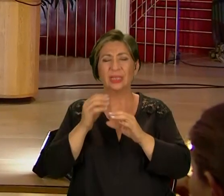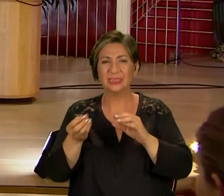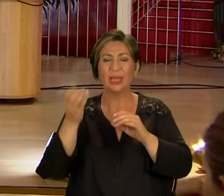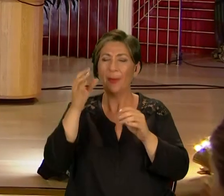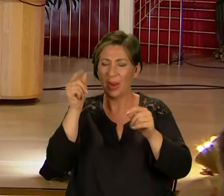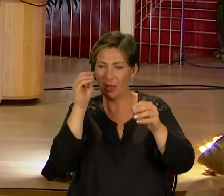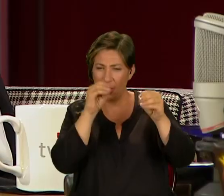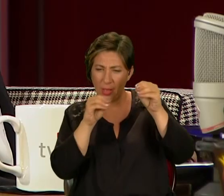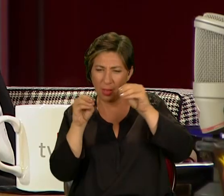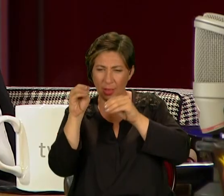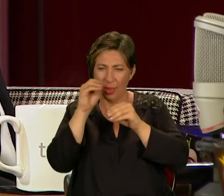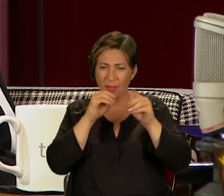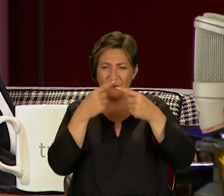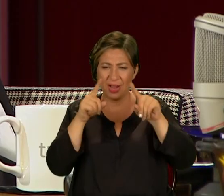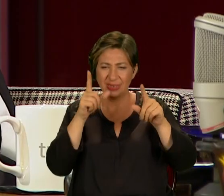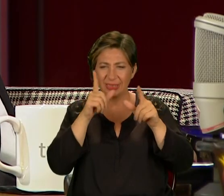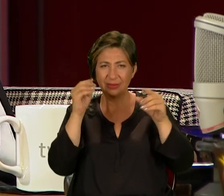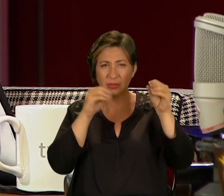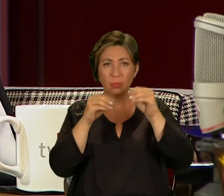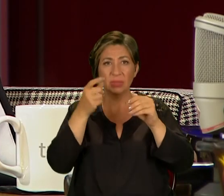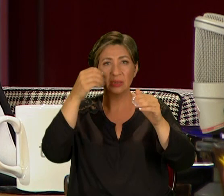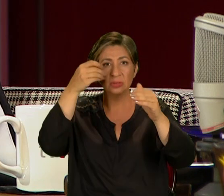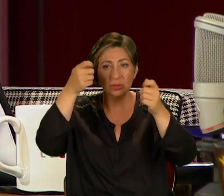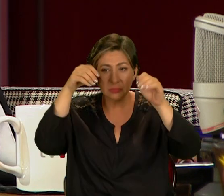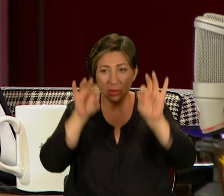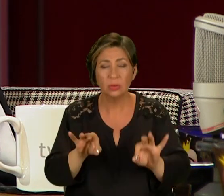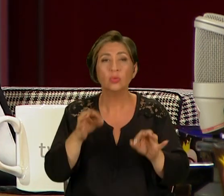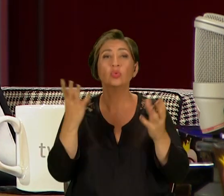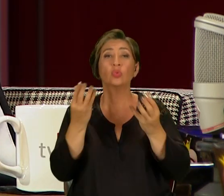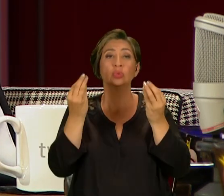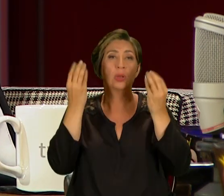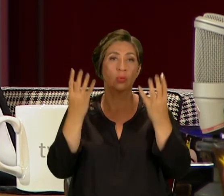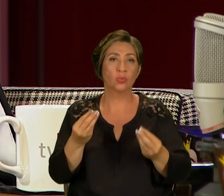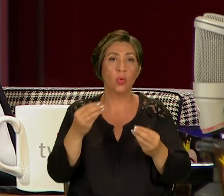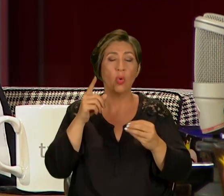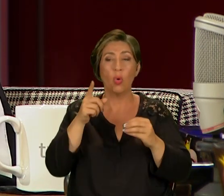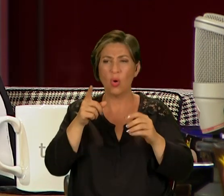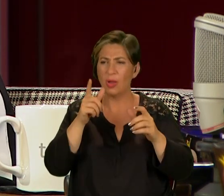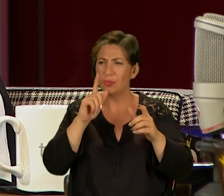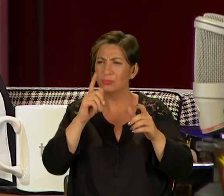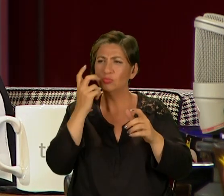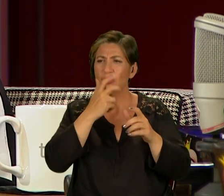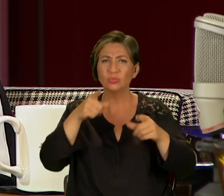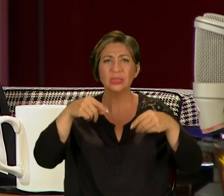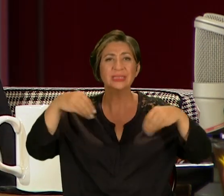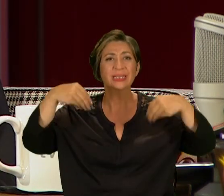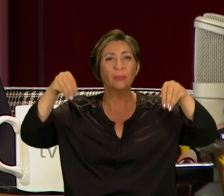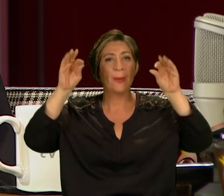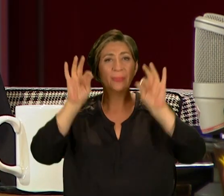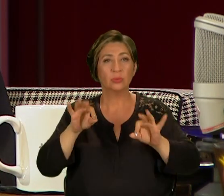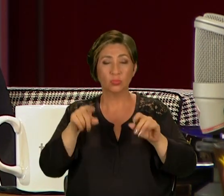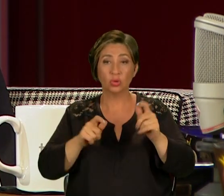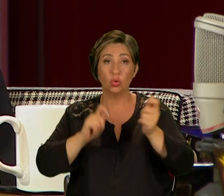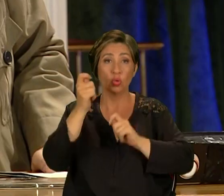çıkarmalarla başladı. Sonra bir girdim işin içine, çok güzel oldu. O aletler burada satılabildi çünkü